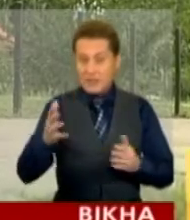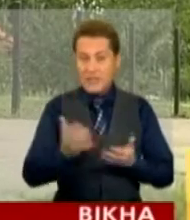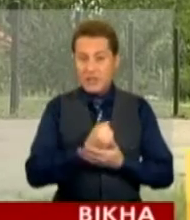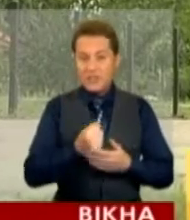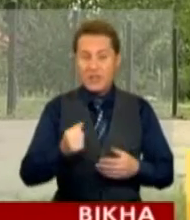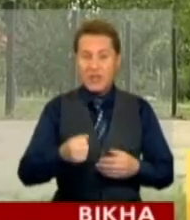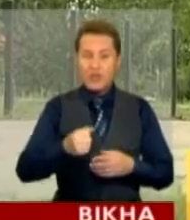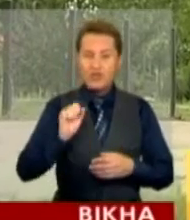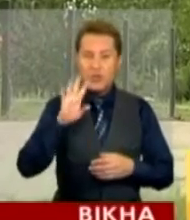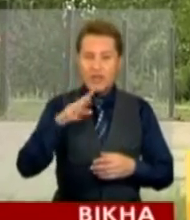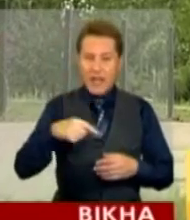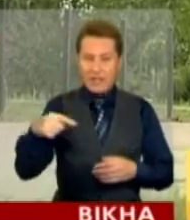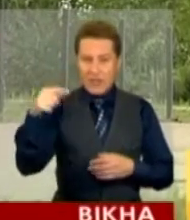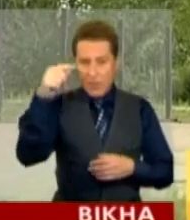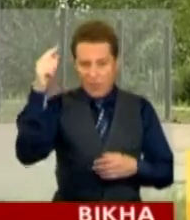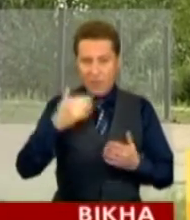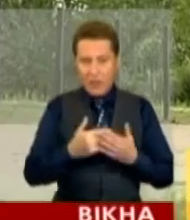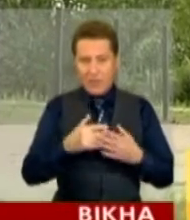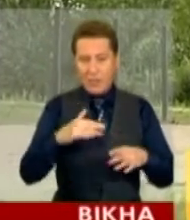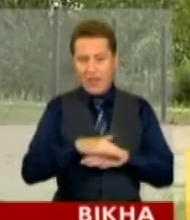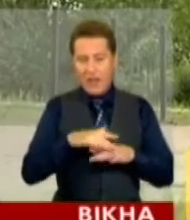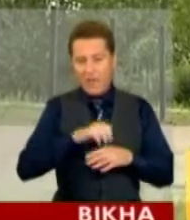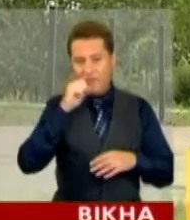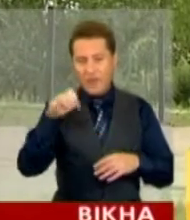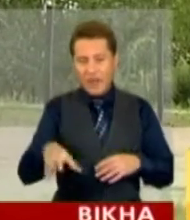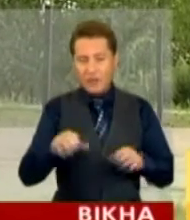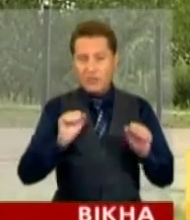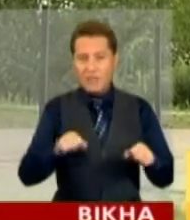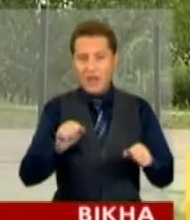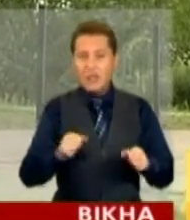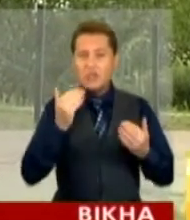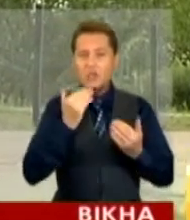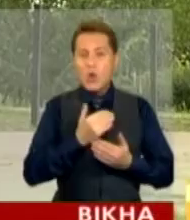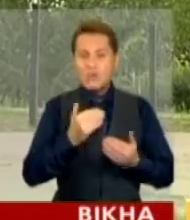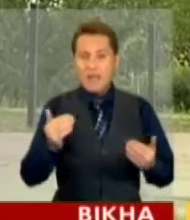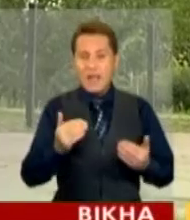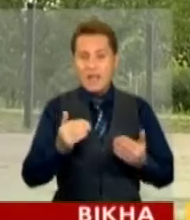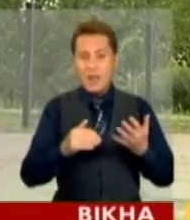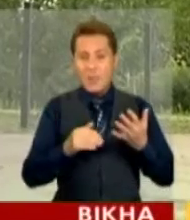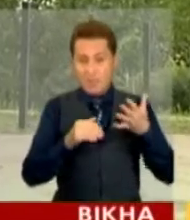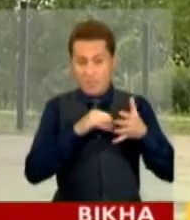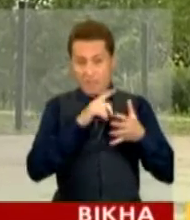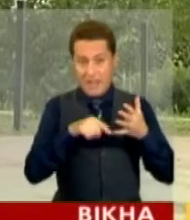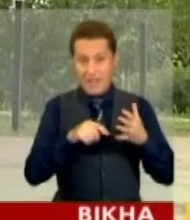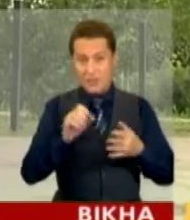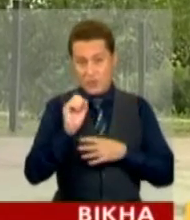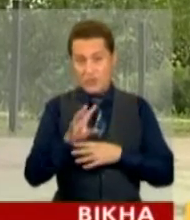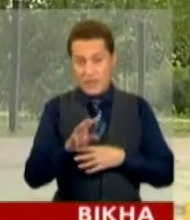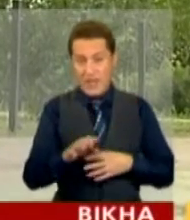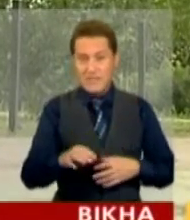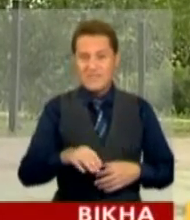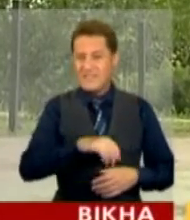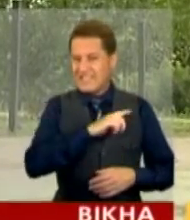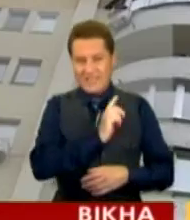нараховує цілих 14 поверхів. За приблизними підрахунками, викинути тварину могли з останніх 5. Причому людина, яка це робила, з усієї